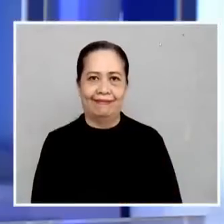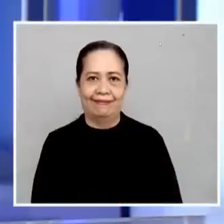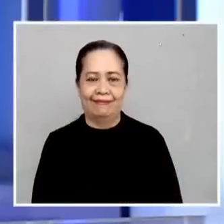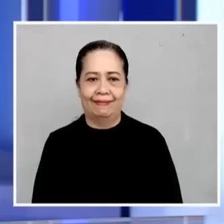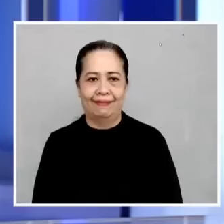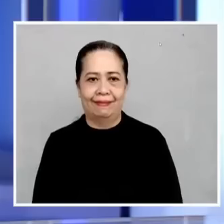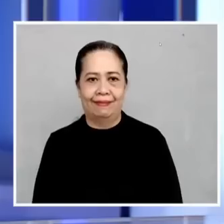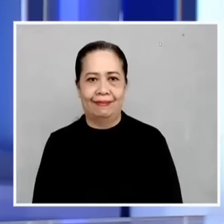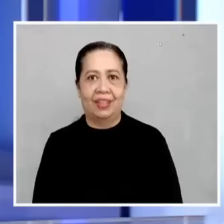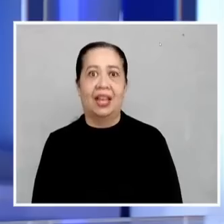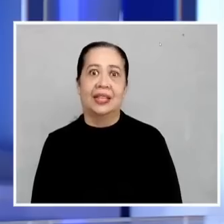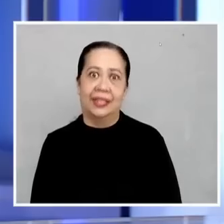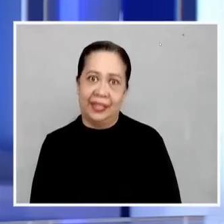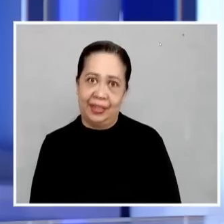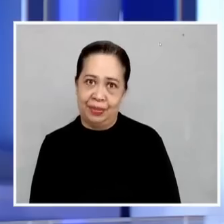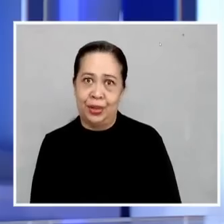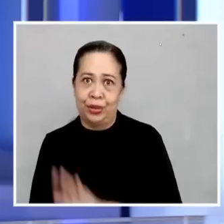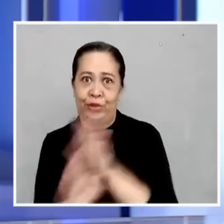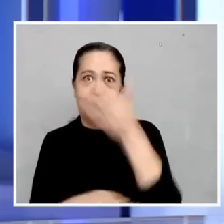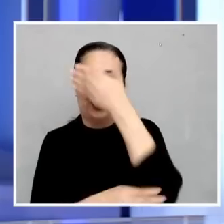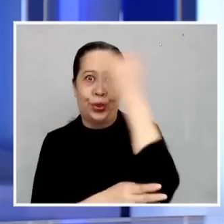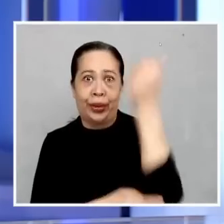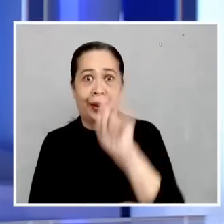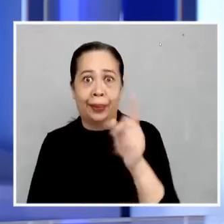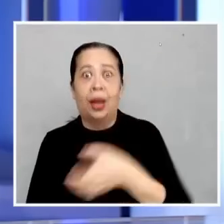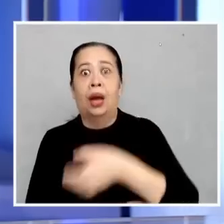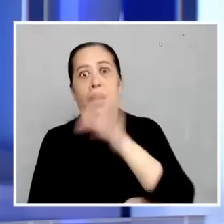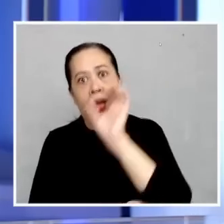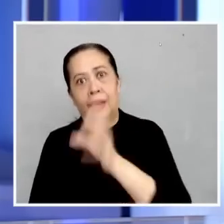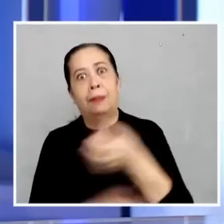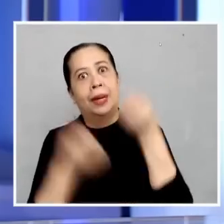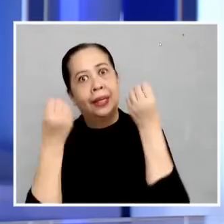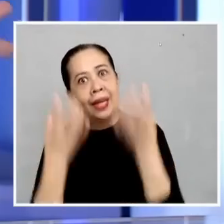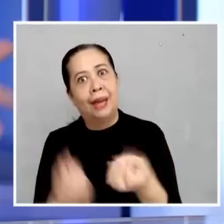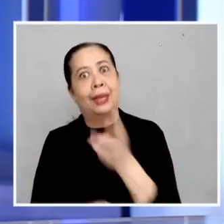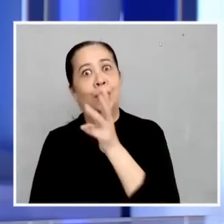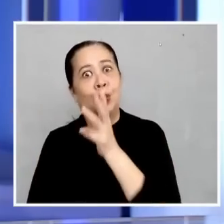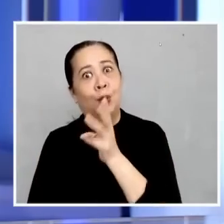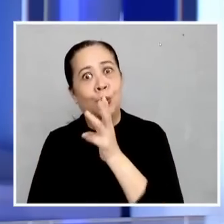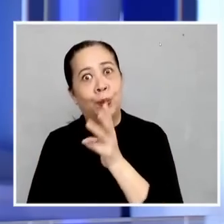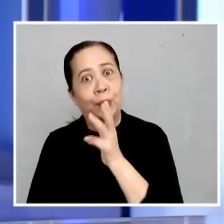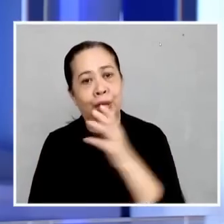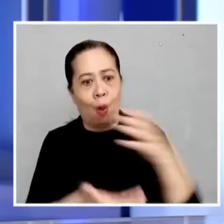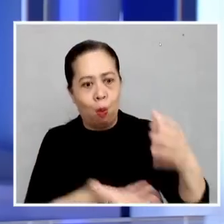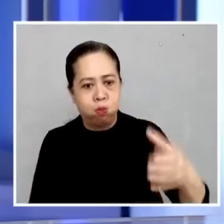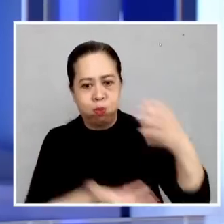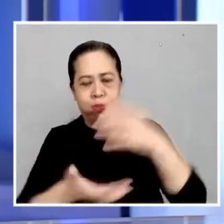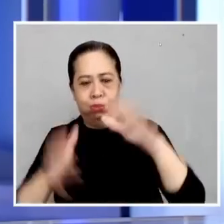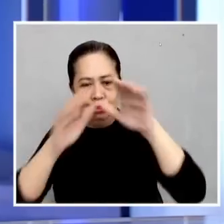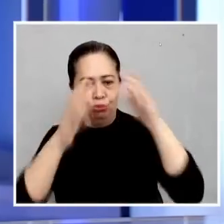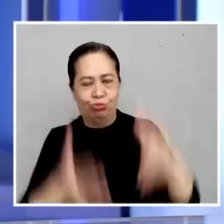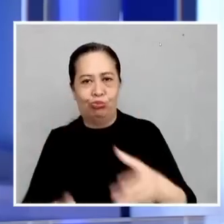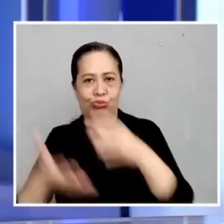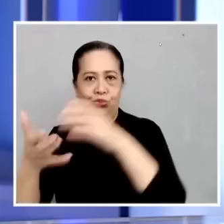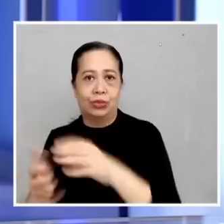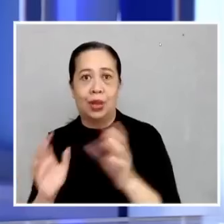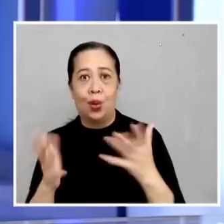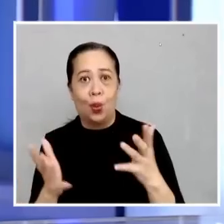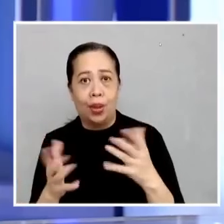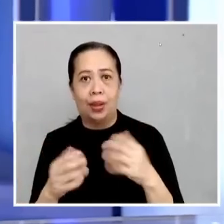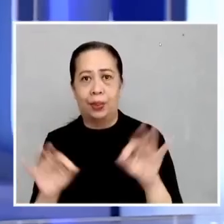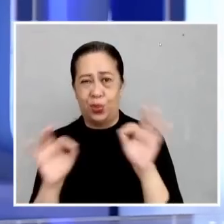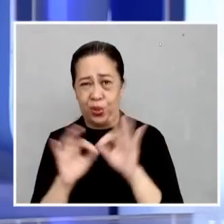E di syempre, huwag kakalimutang uminom ng maraming tubig, galon-galon, ha? At kung wala namang